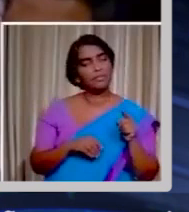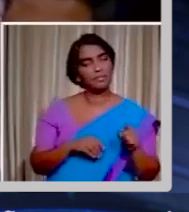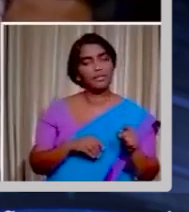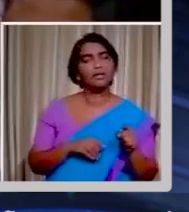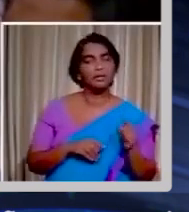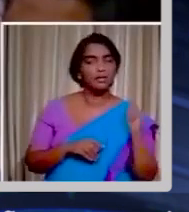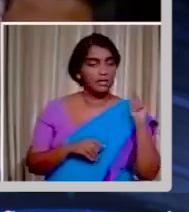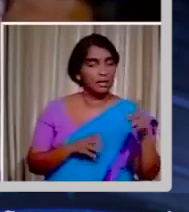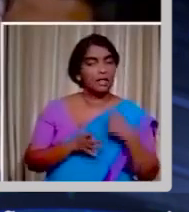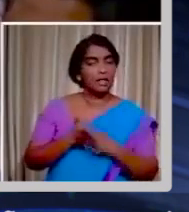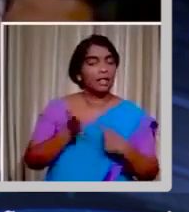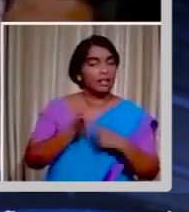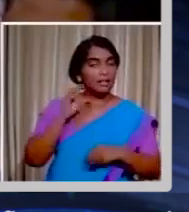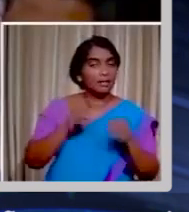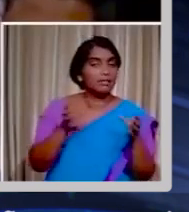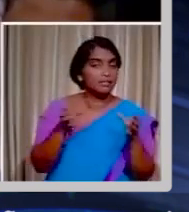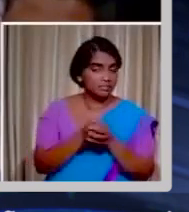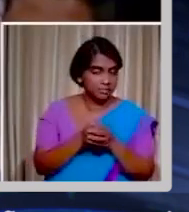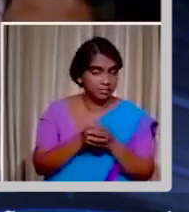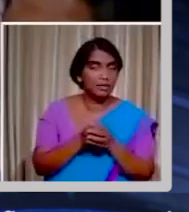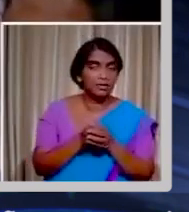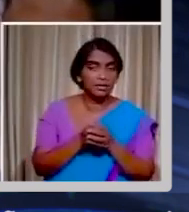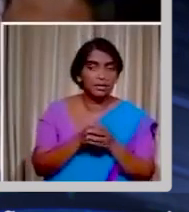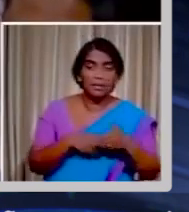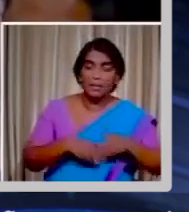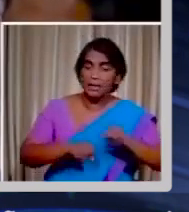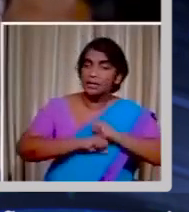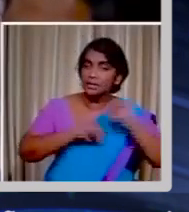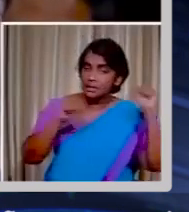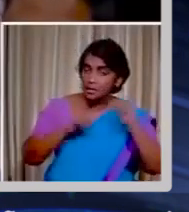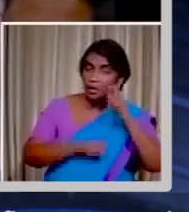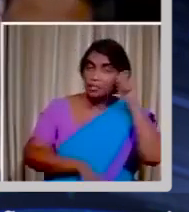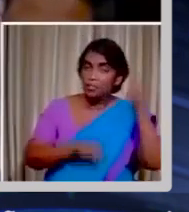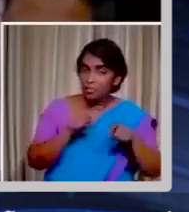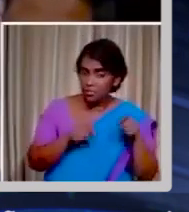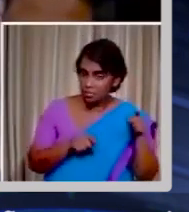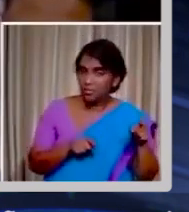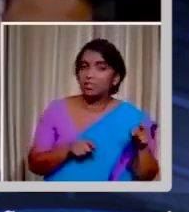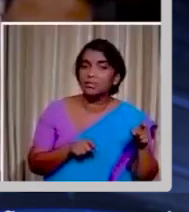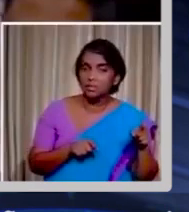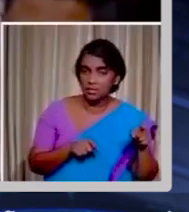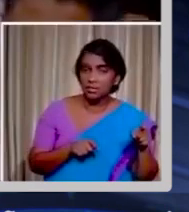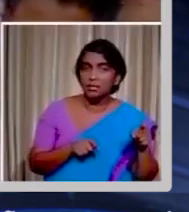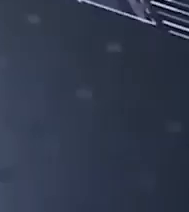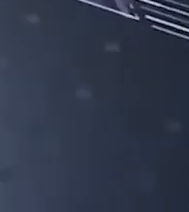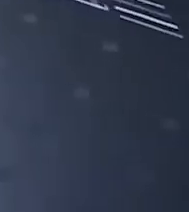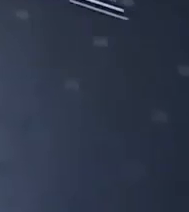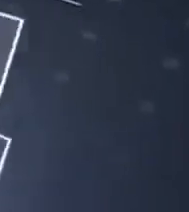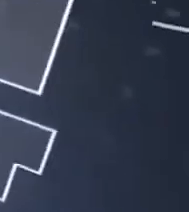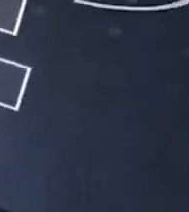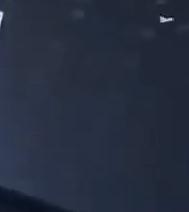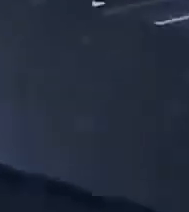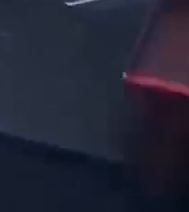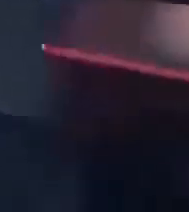தாமதமான எரிபொருள் விநியோகத்தை ஈடுகட்ட இரவு நேர விநியோகமும் இடம்பெறும் என அமைச்சர் மேலும் குறிப்பிட்டுள்ளார்.